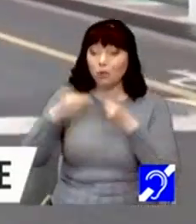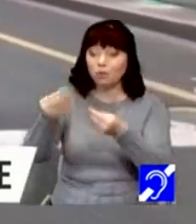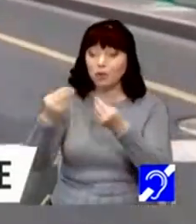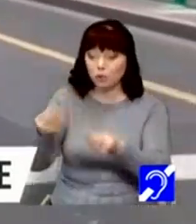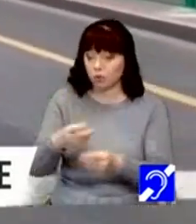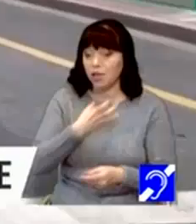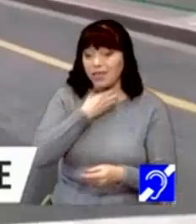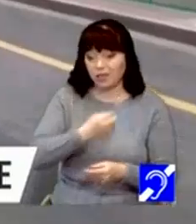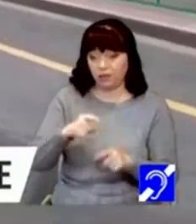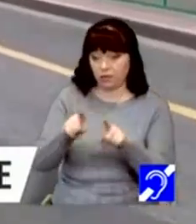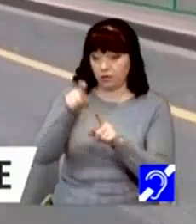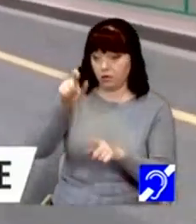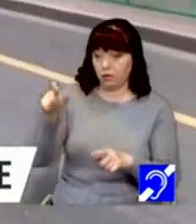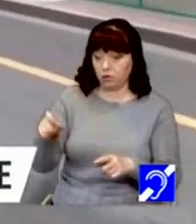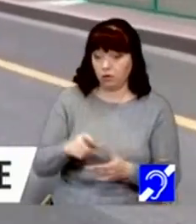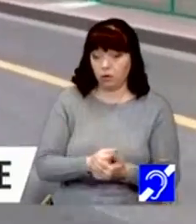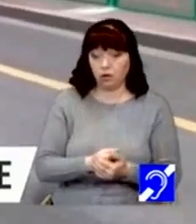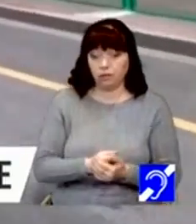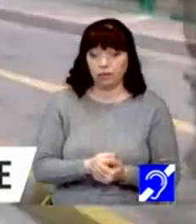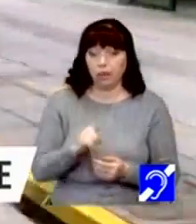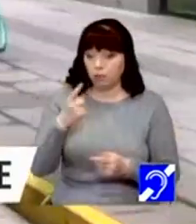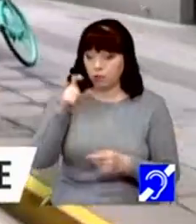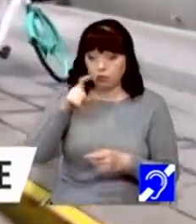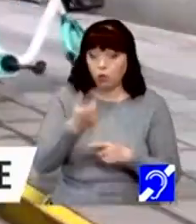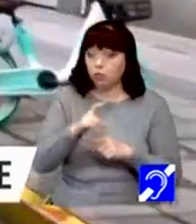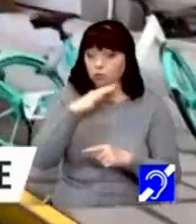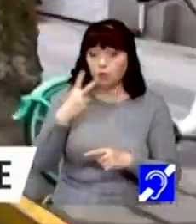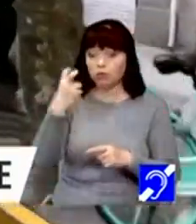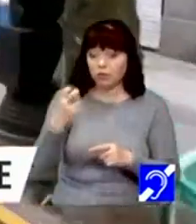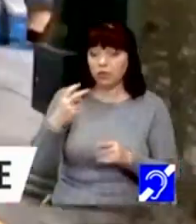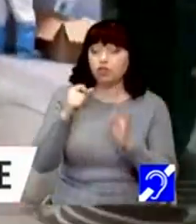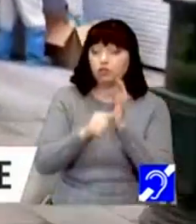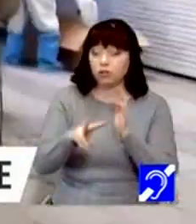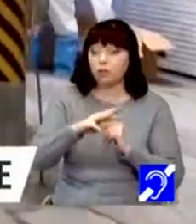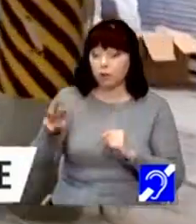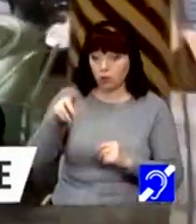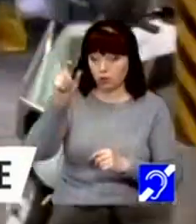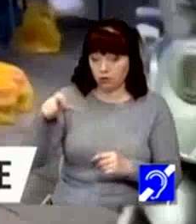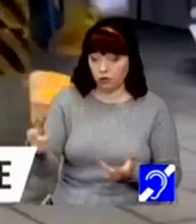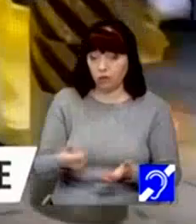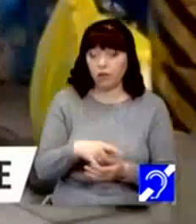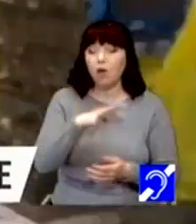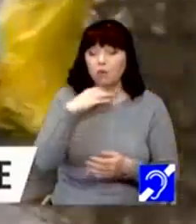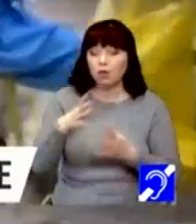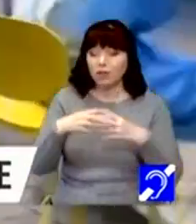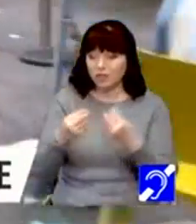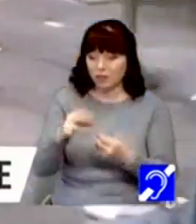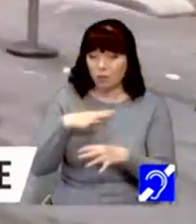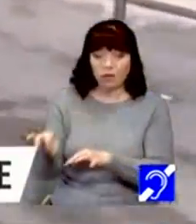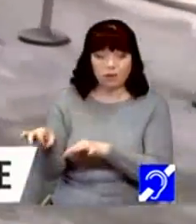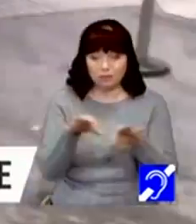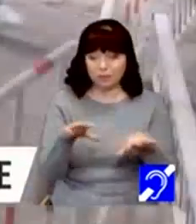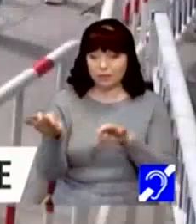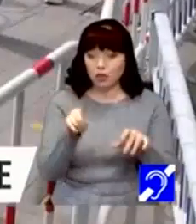uriașe aglomerației urbane cu peste 26 de milioane de locuitori în plus sute de familii au fost evacuate forțat pentru